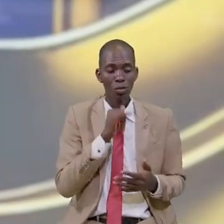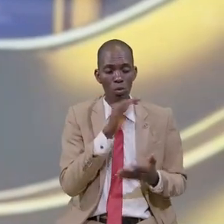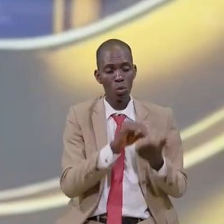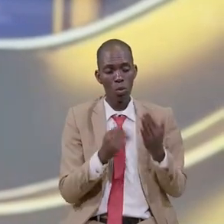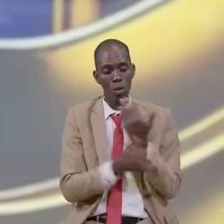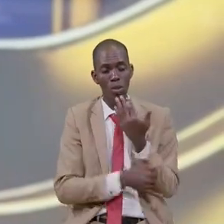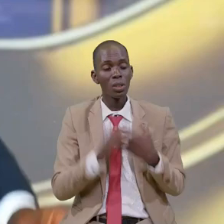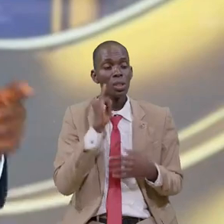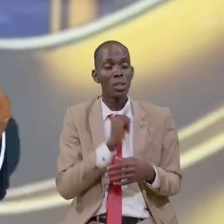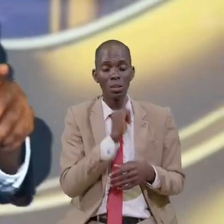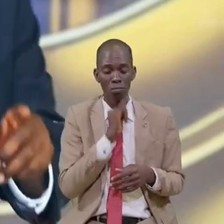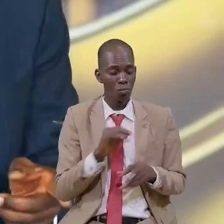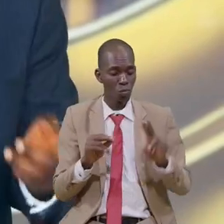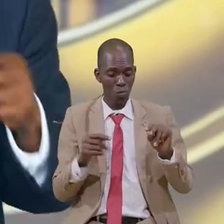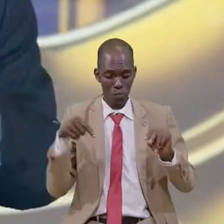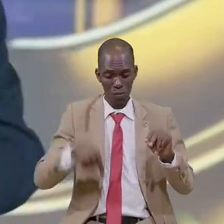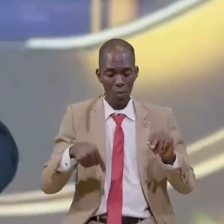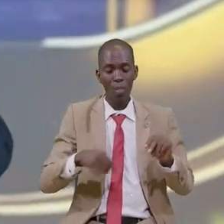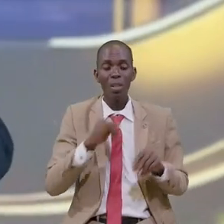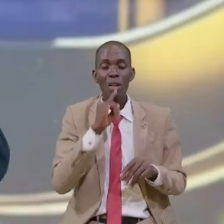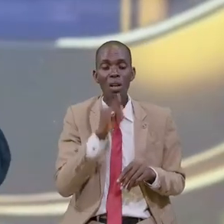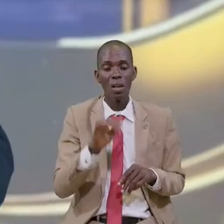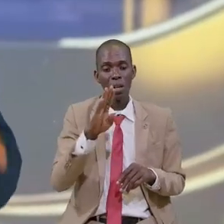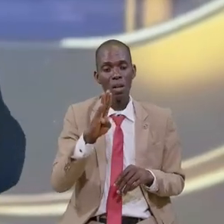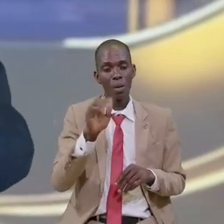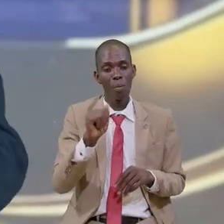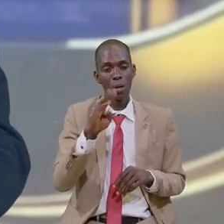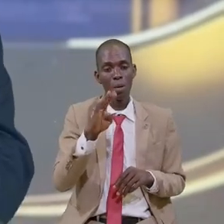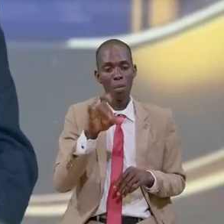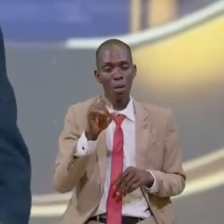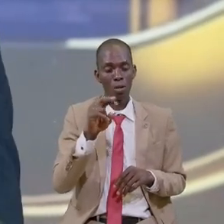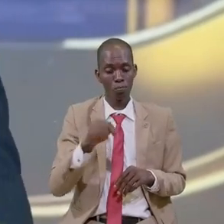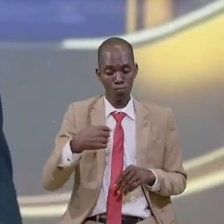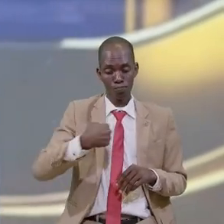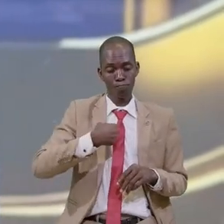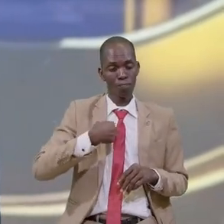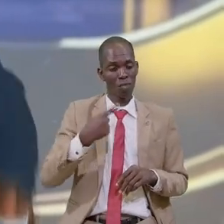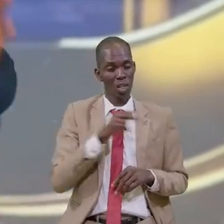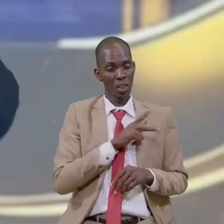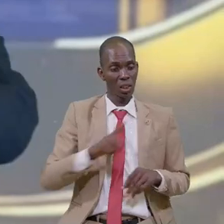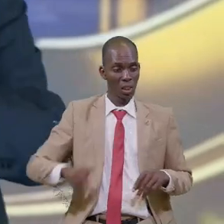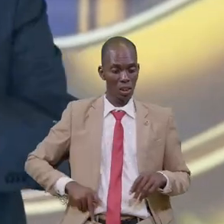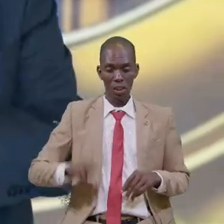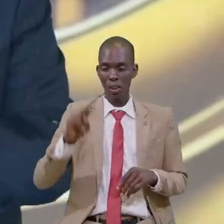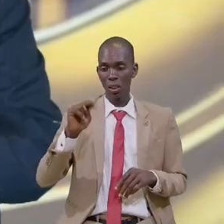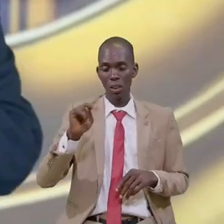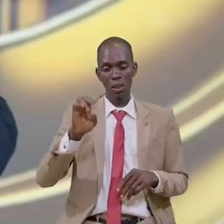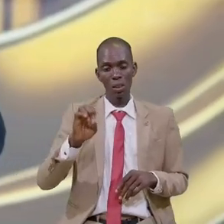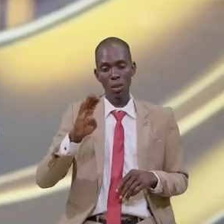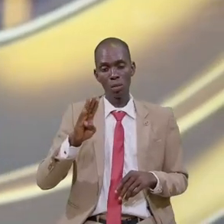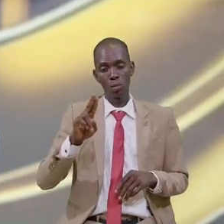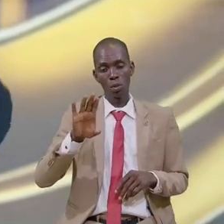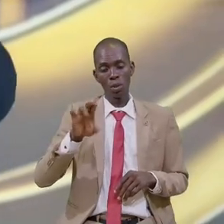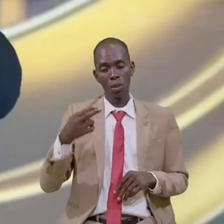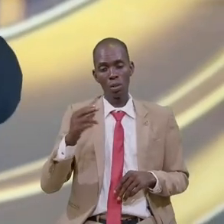le dirigeant du Babylone. Si tu ne fléchis pas, si tu ne te prosternes pas, tu vas brûler. Ça, c'était